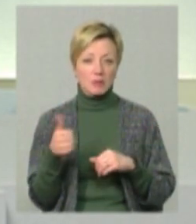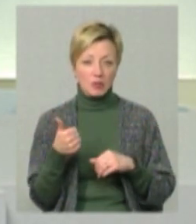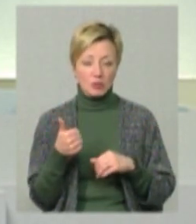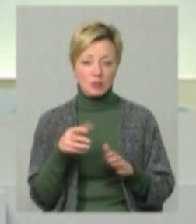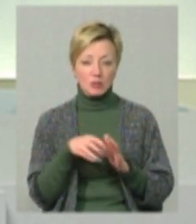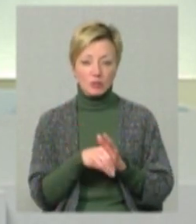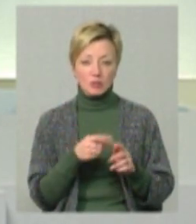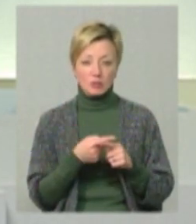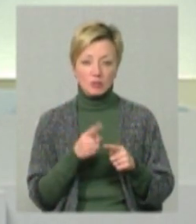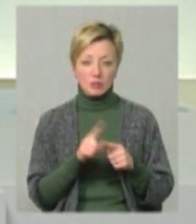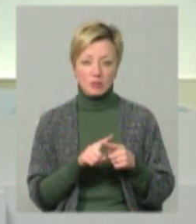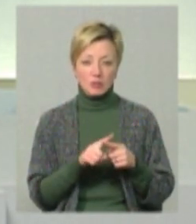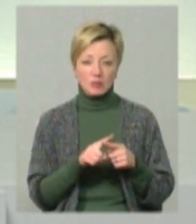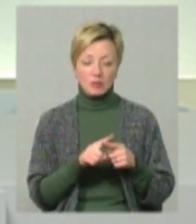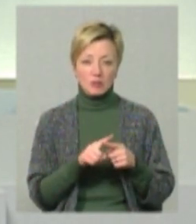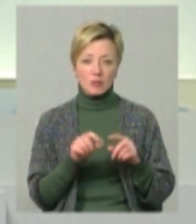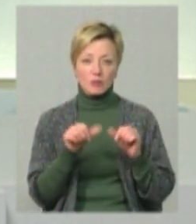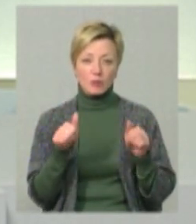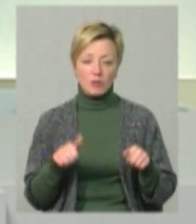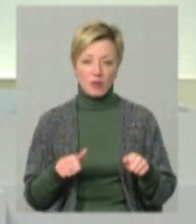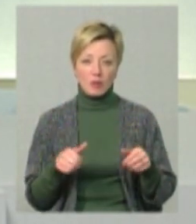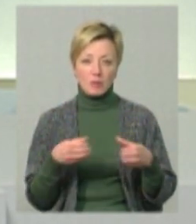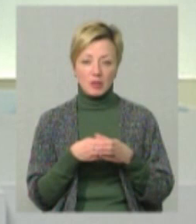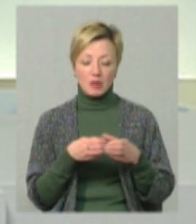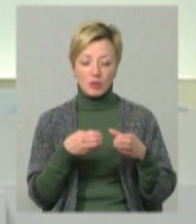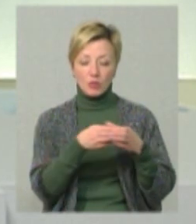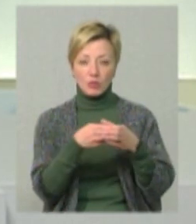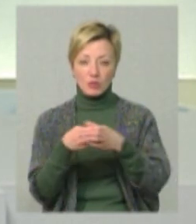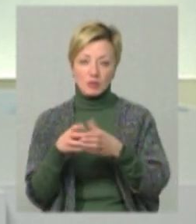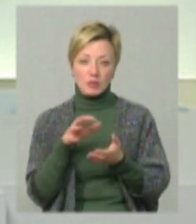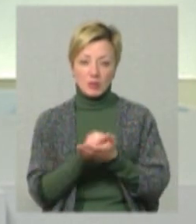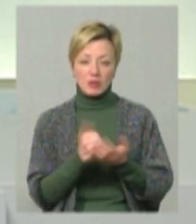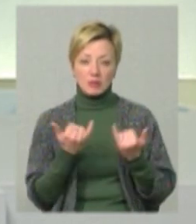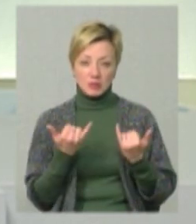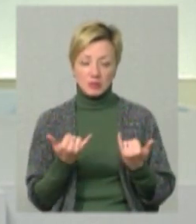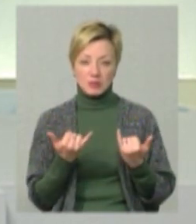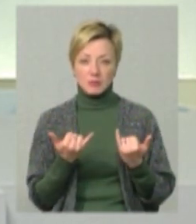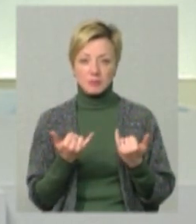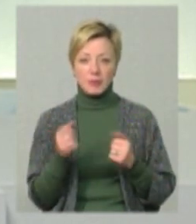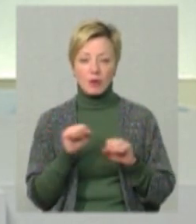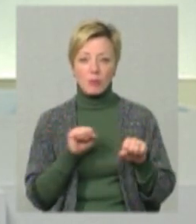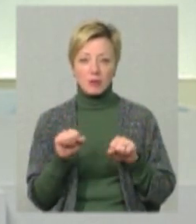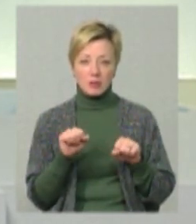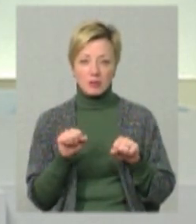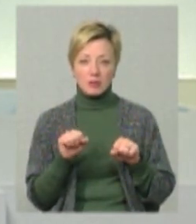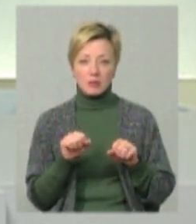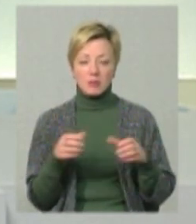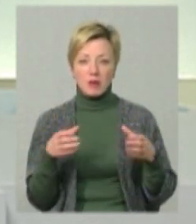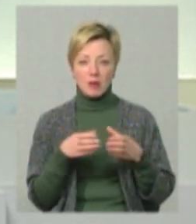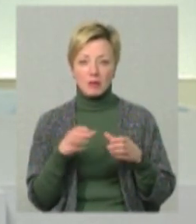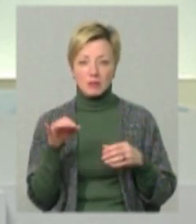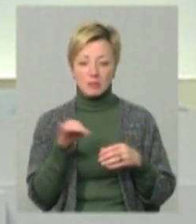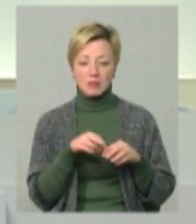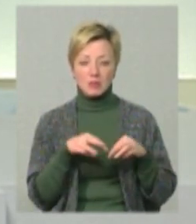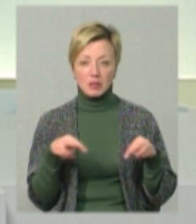перша складова – це якраз формування батальйонів, чим і займається зараз і командир